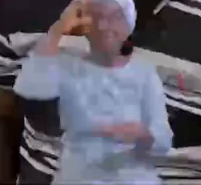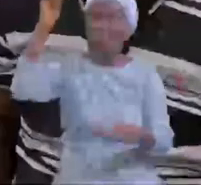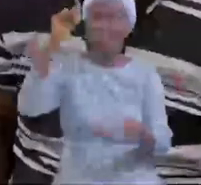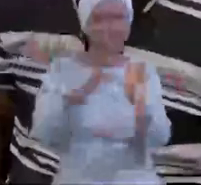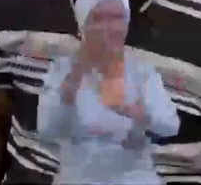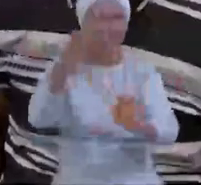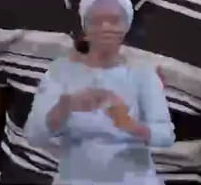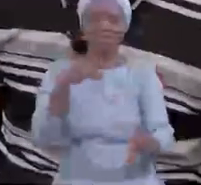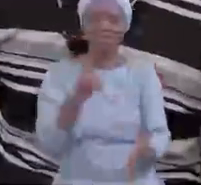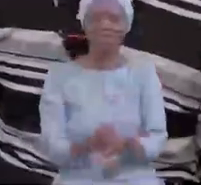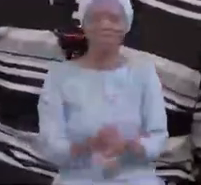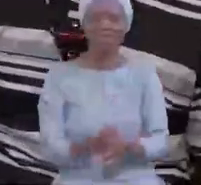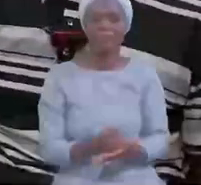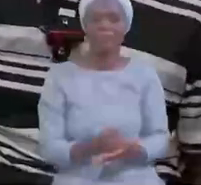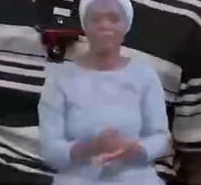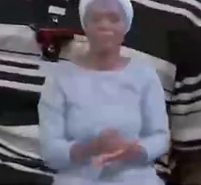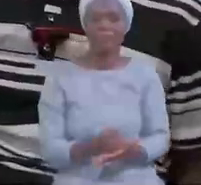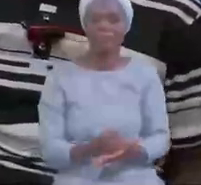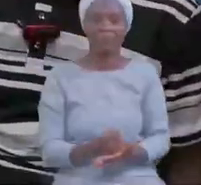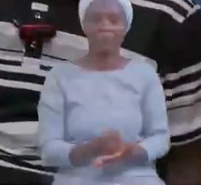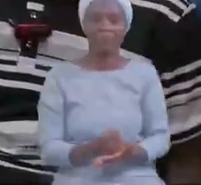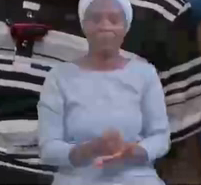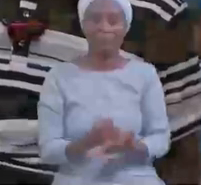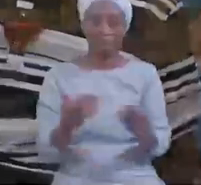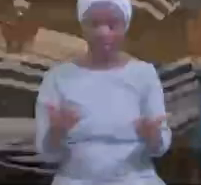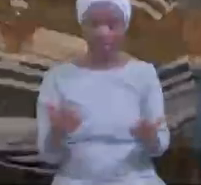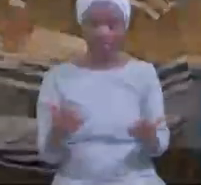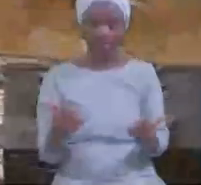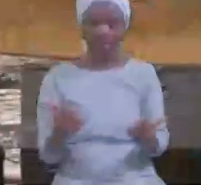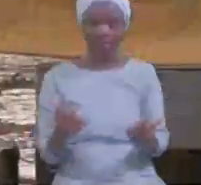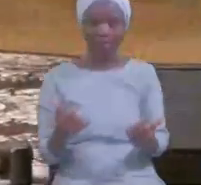Jésus-Christ. Voyons.